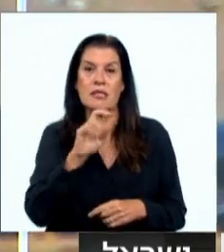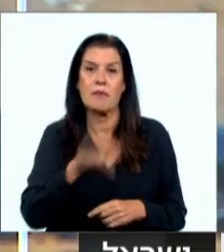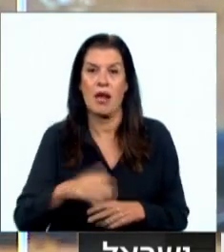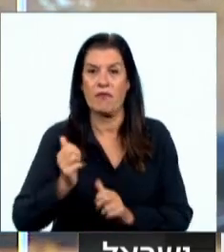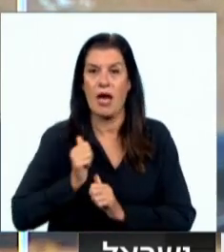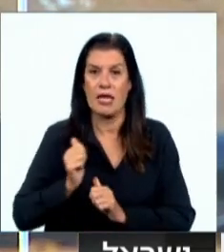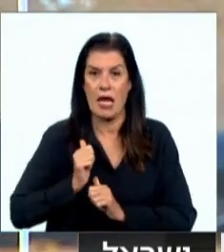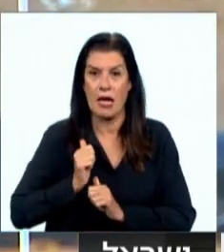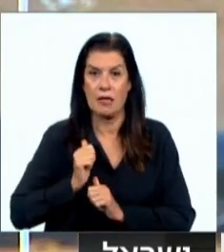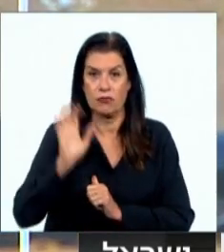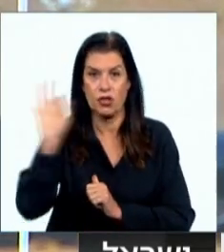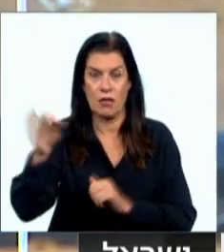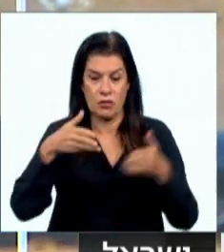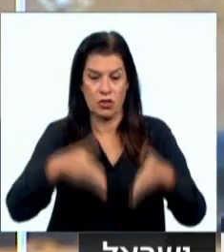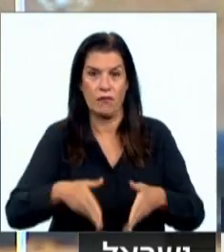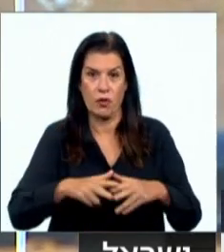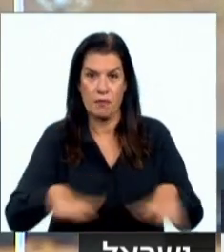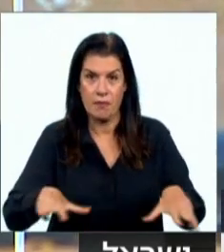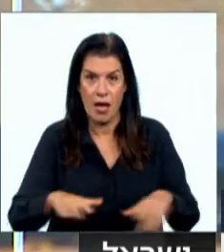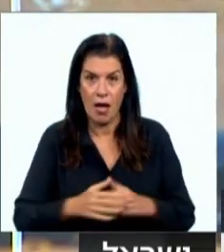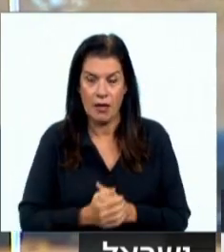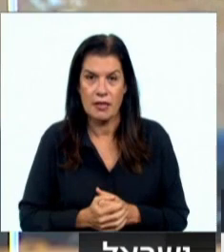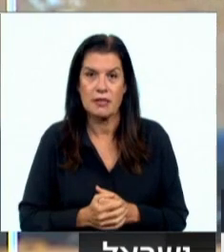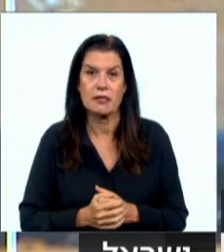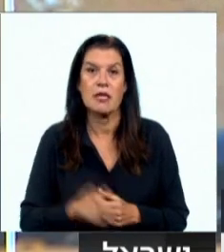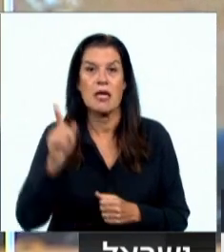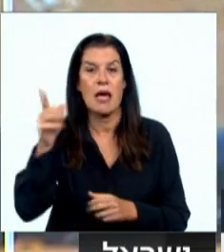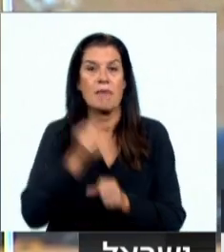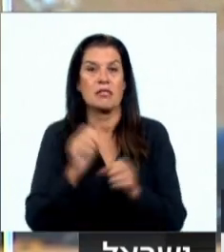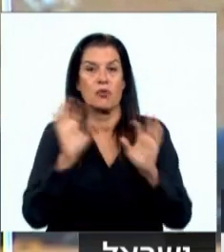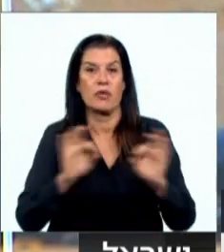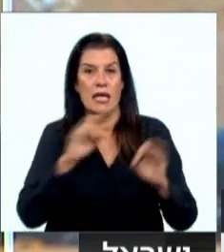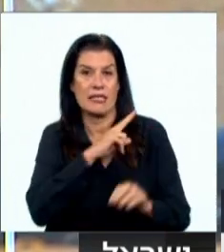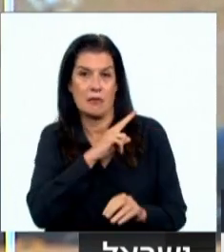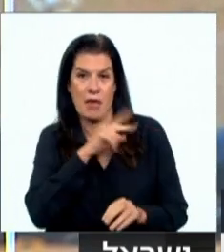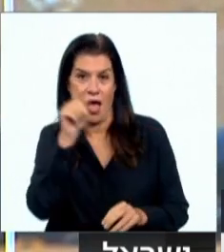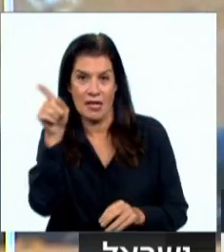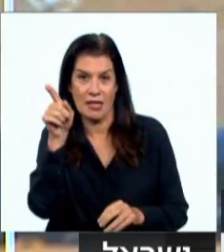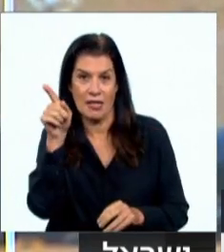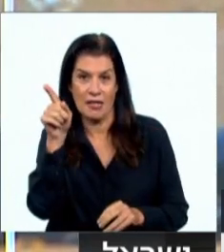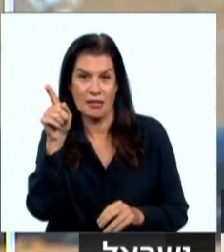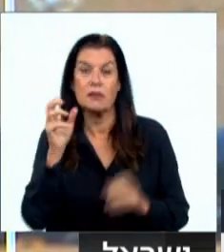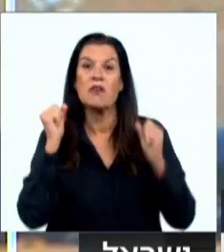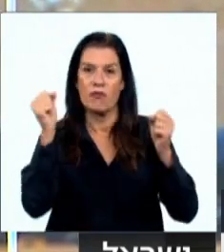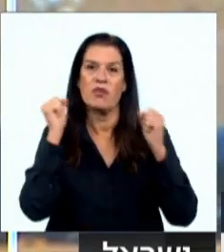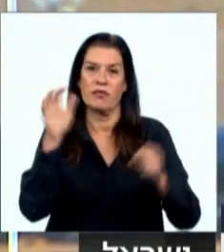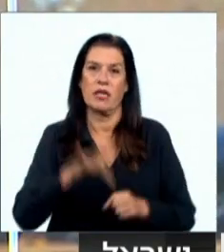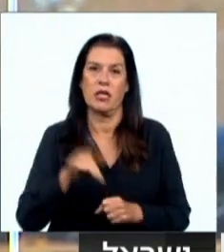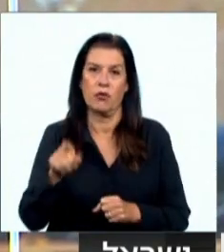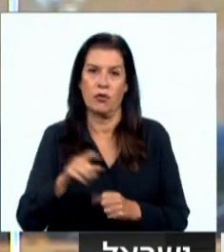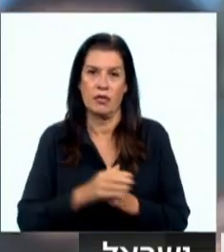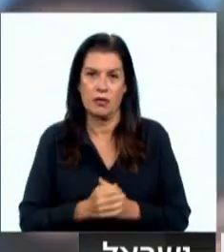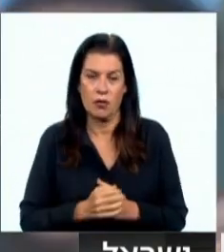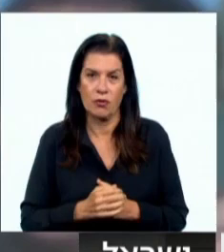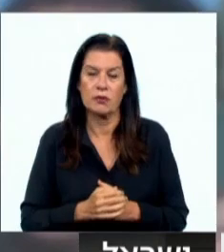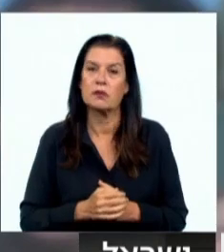שהטקס שעשו להם עכשיו באנגליה, והפגינו נגדו בעצם כל אירופה, גם הצרפתים וגם